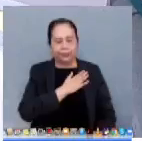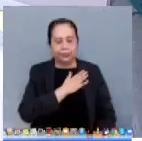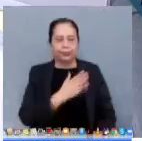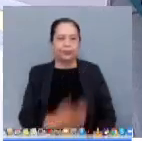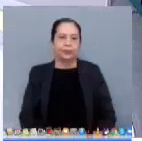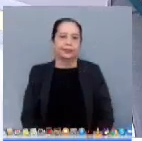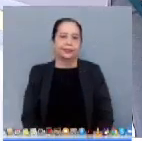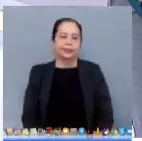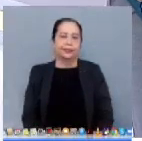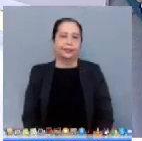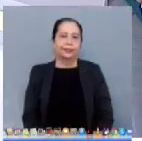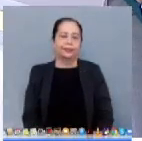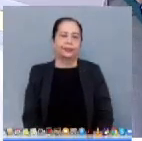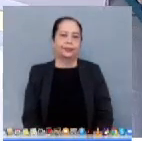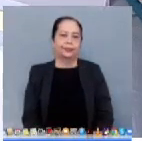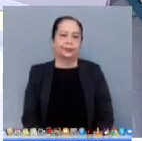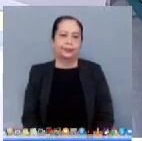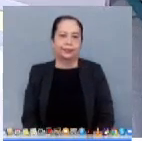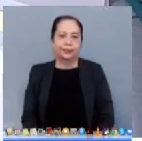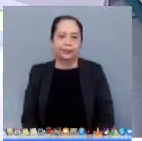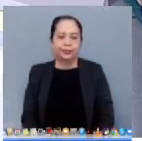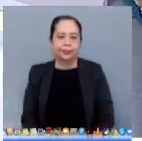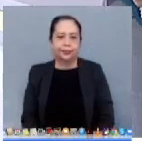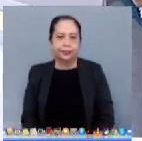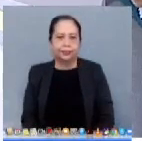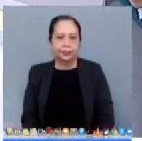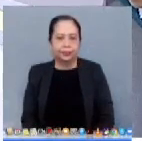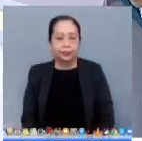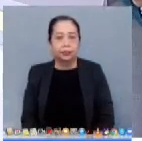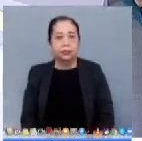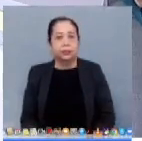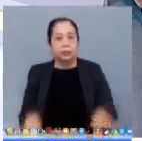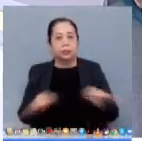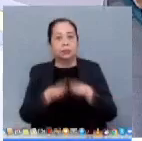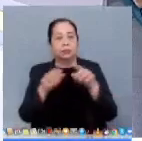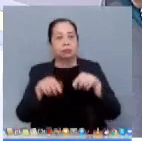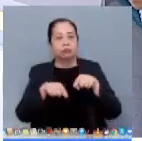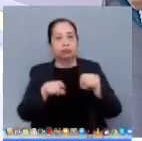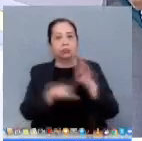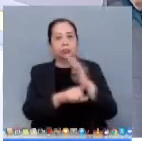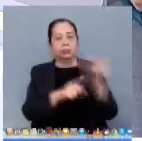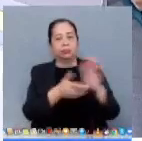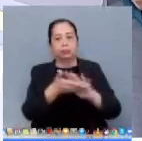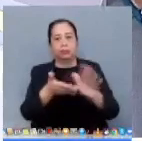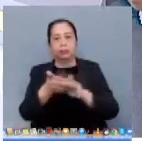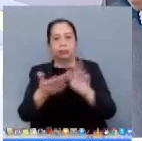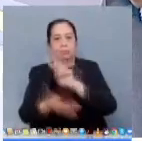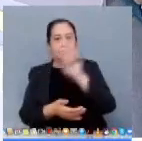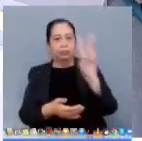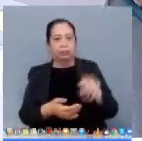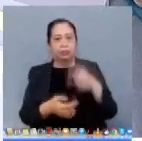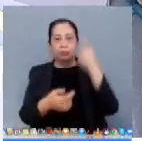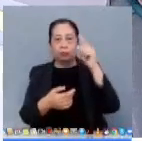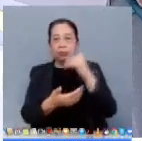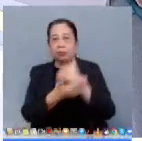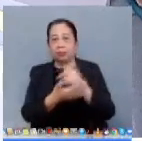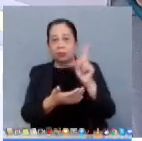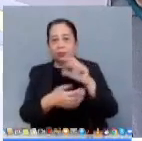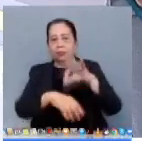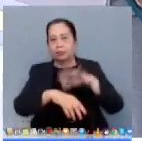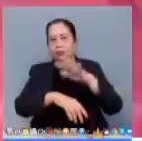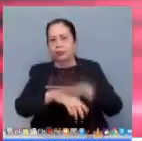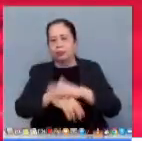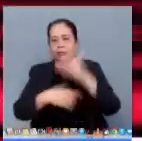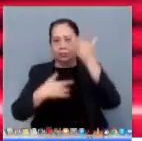Pilipino. Sabayang cleanup drive ang isa sa gawa sa mga barangay sa Valenzuela, pangontra dengue. At naroon live